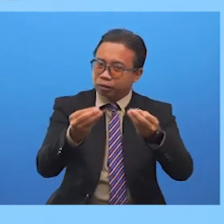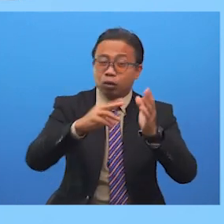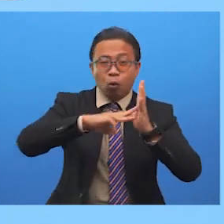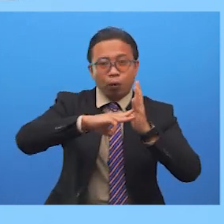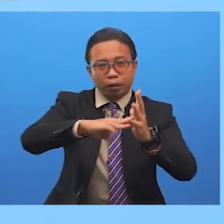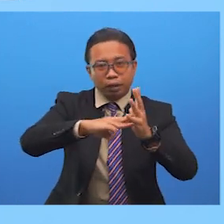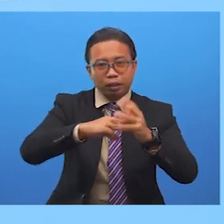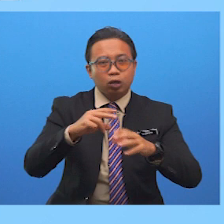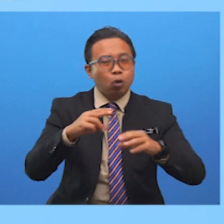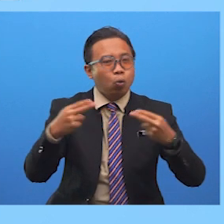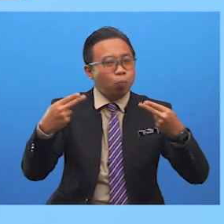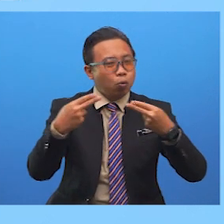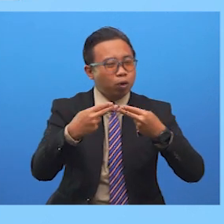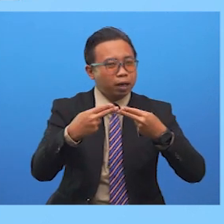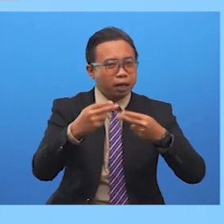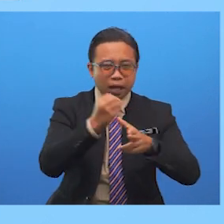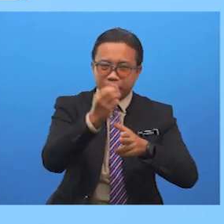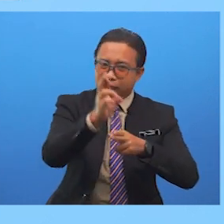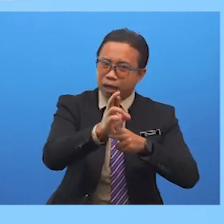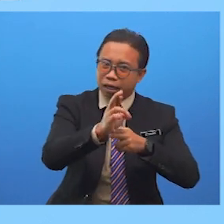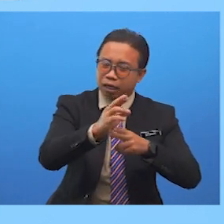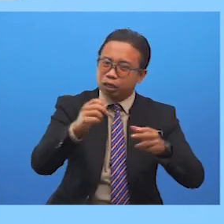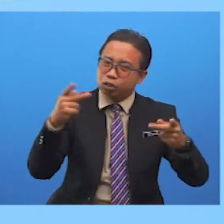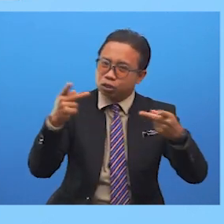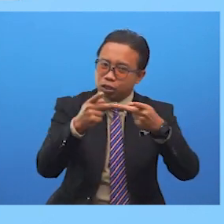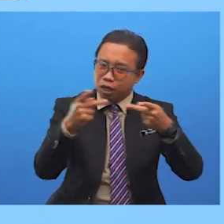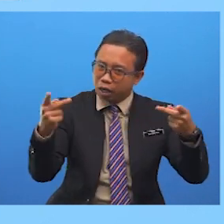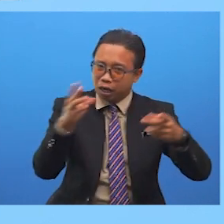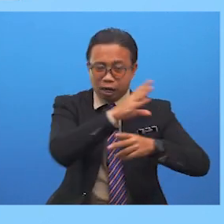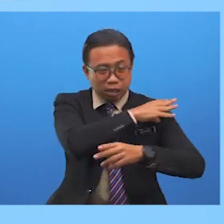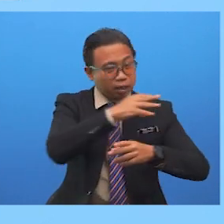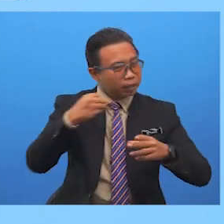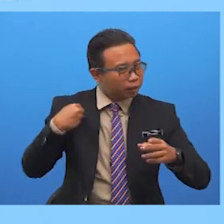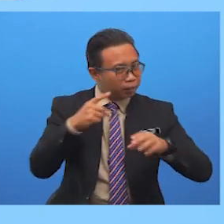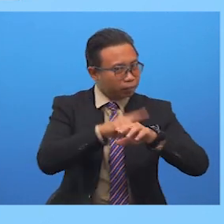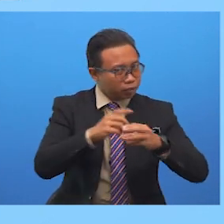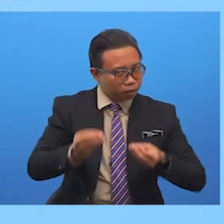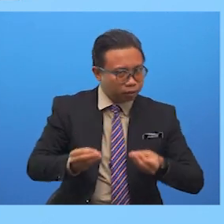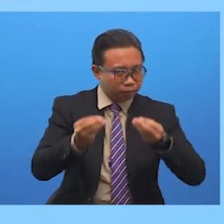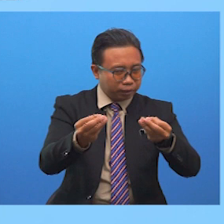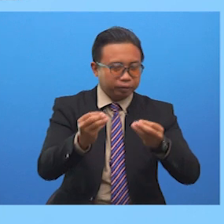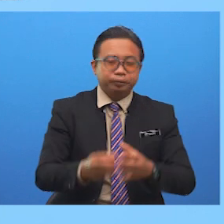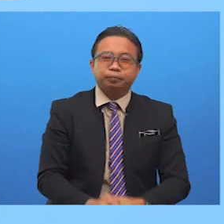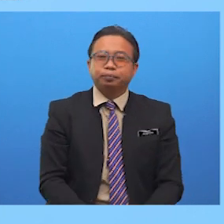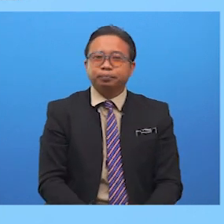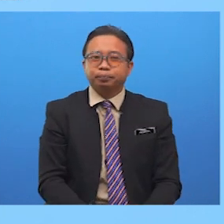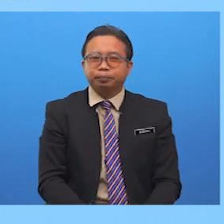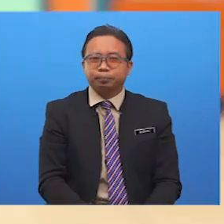mewakili hubungan antara jarak dengan mase yang diberi